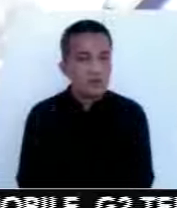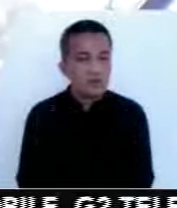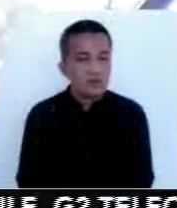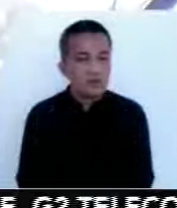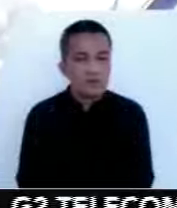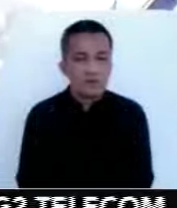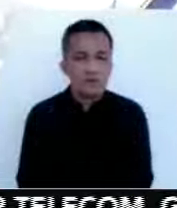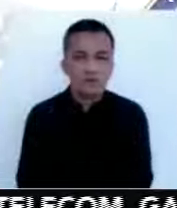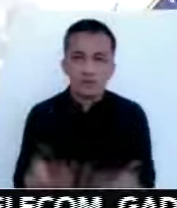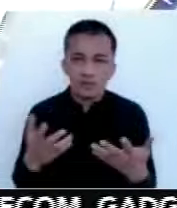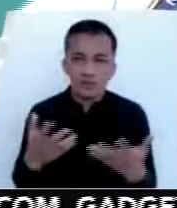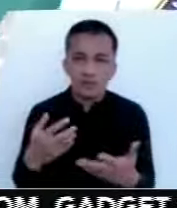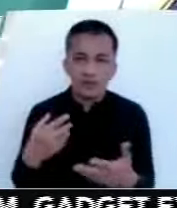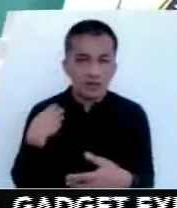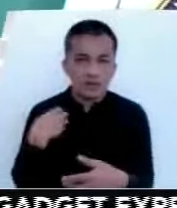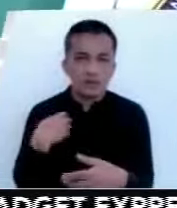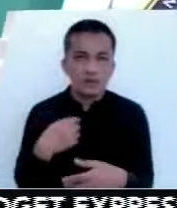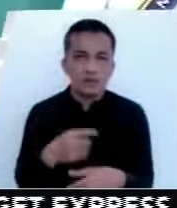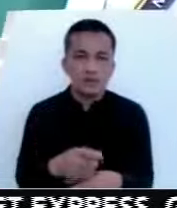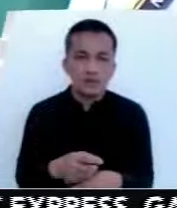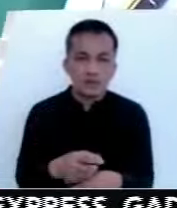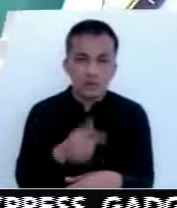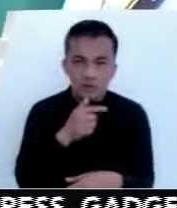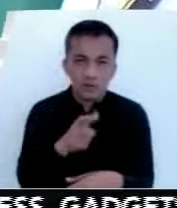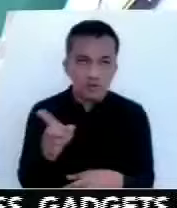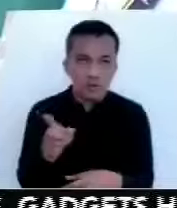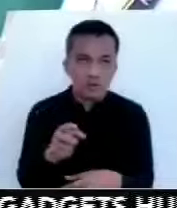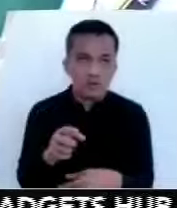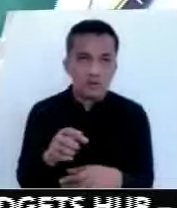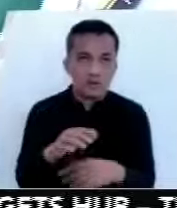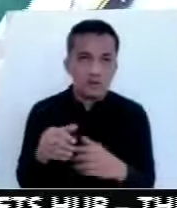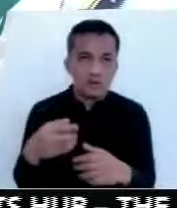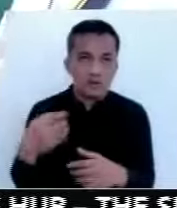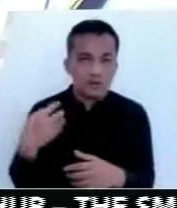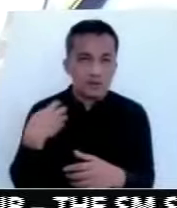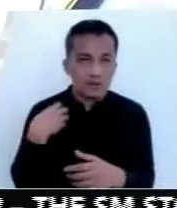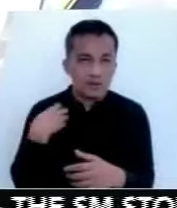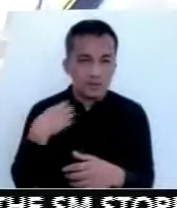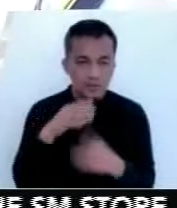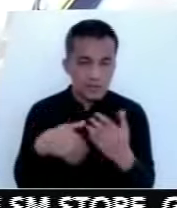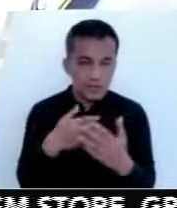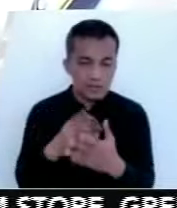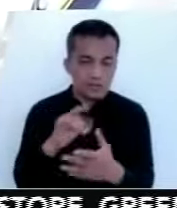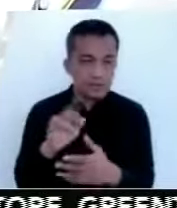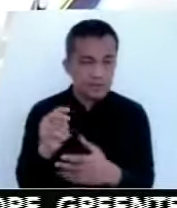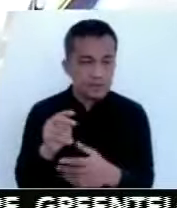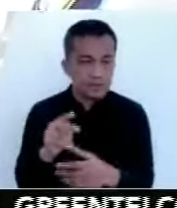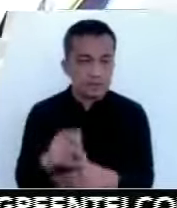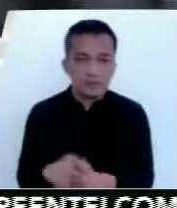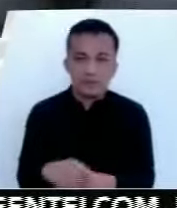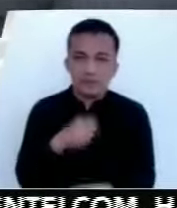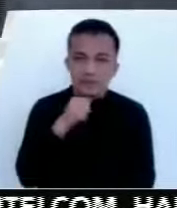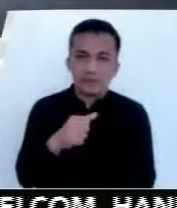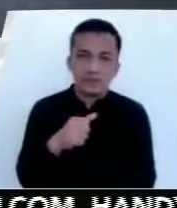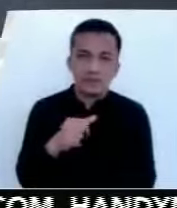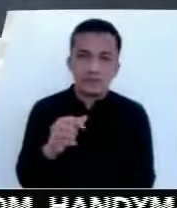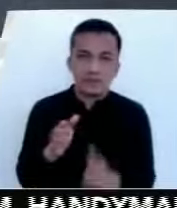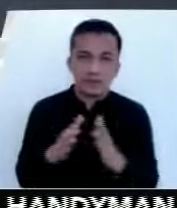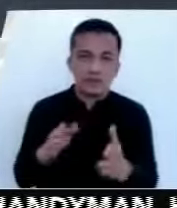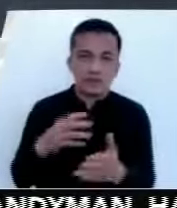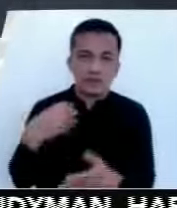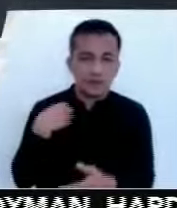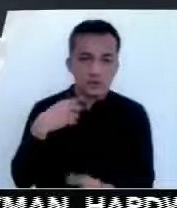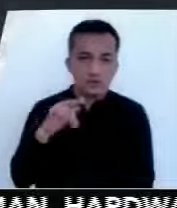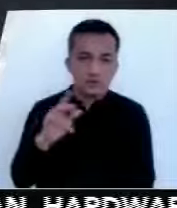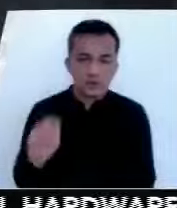amo okay So ikaw ang big boss ng l big hindi rin po ako big boss ng bamban para sa GMA